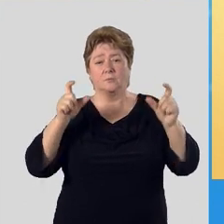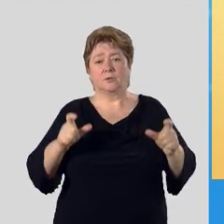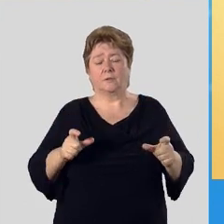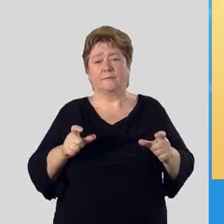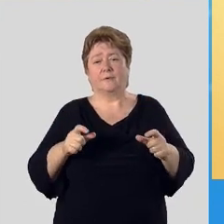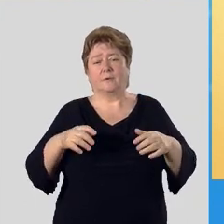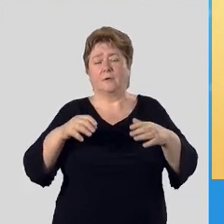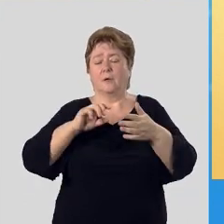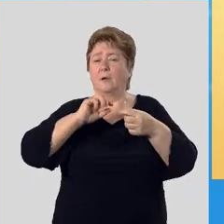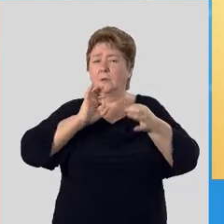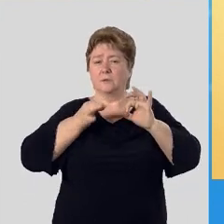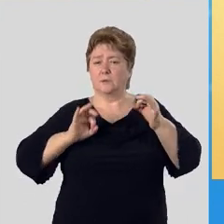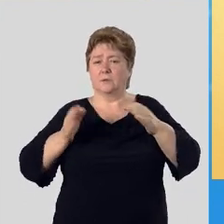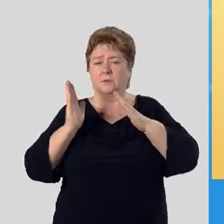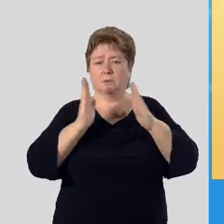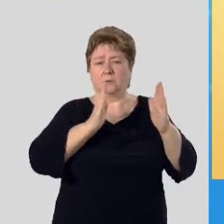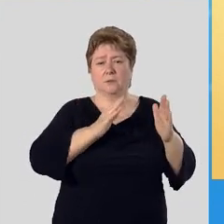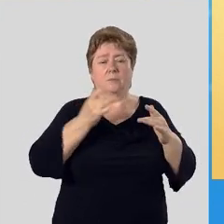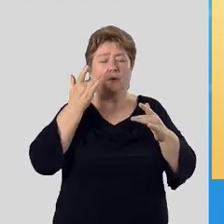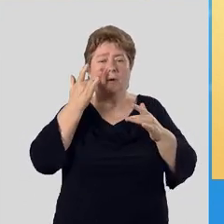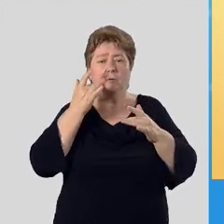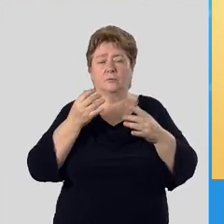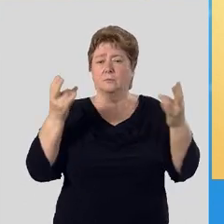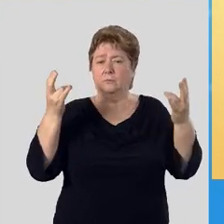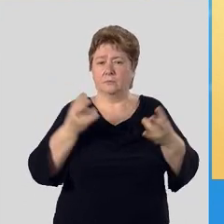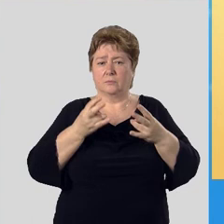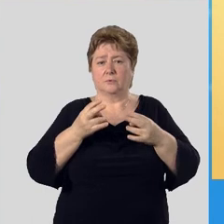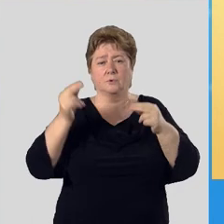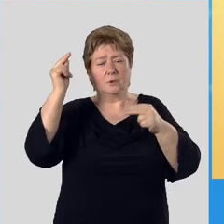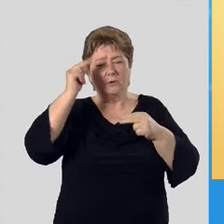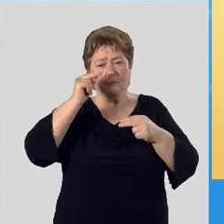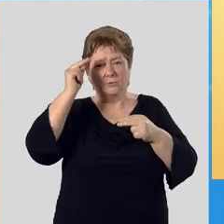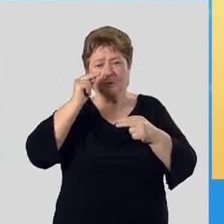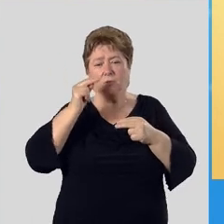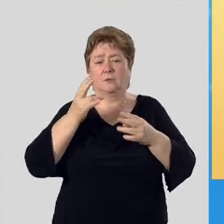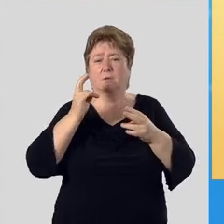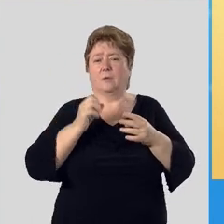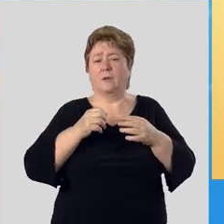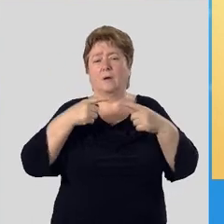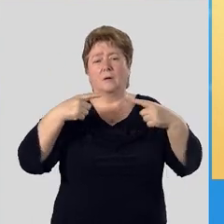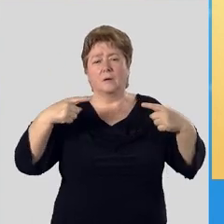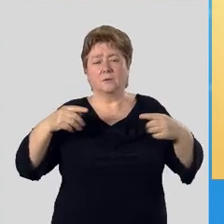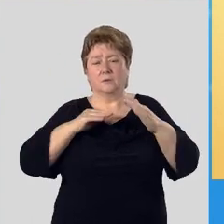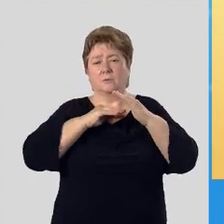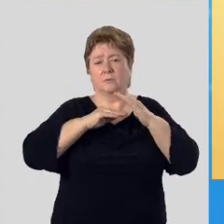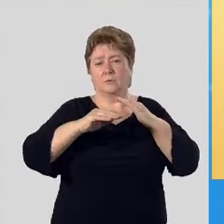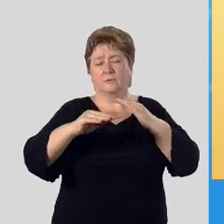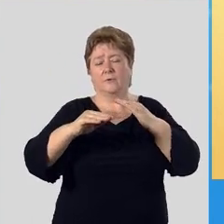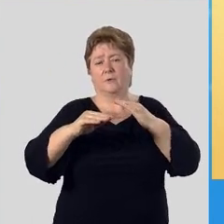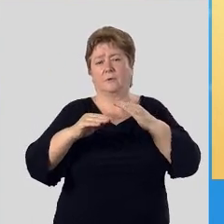человека – сложнейшая система, которую необходимо изучать на нескольких